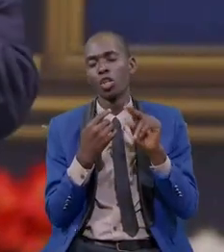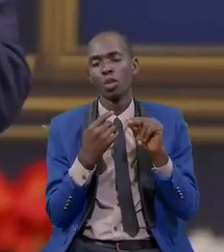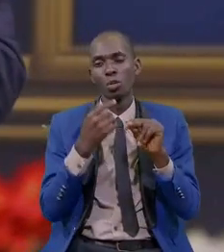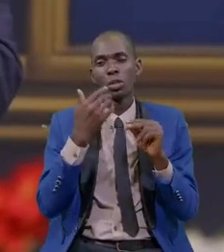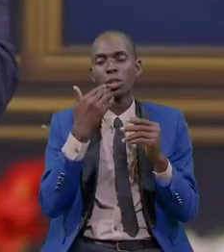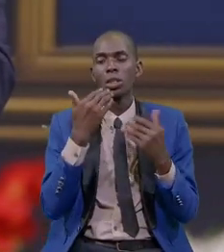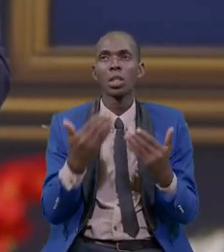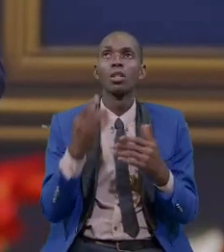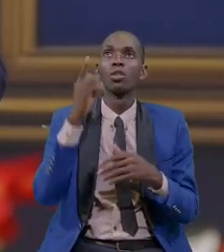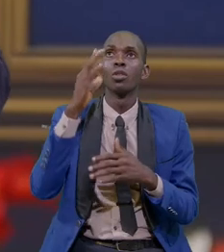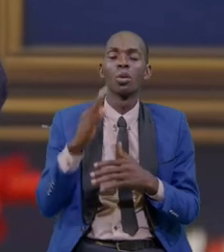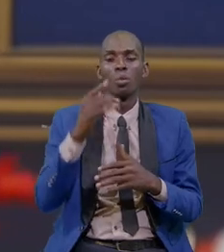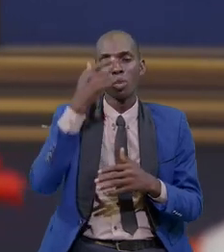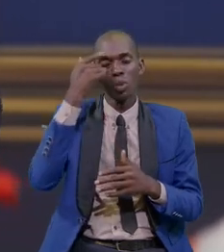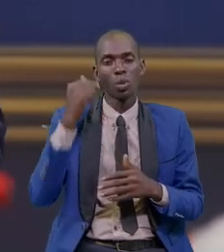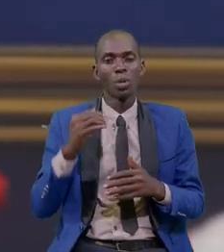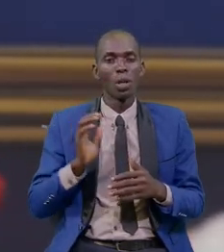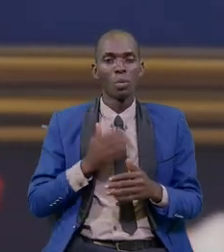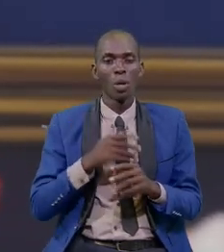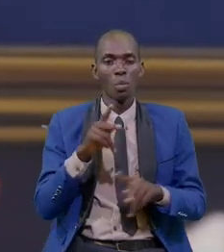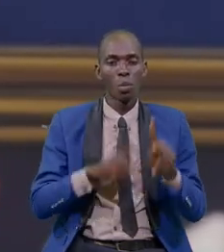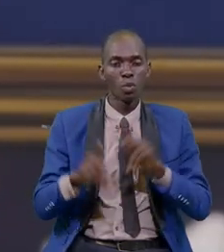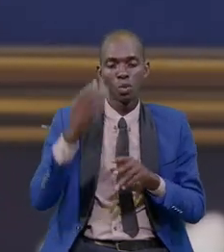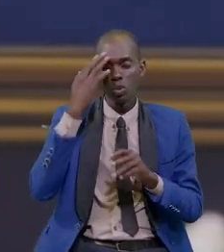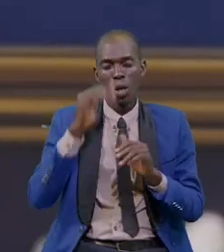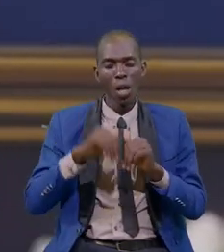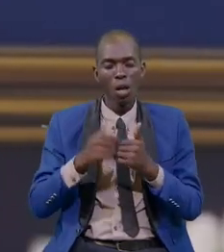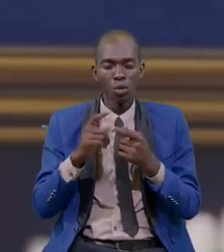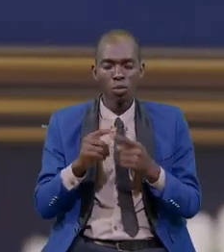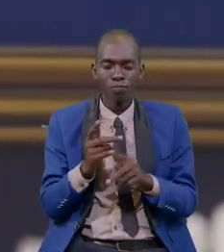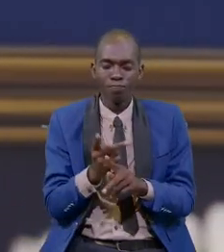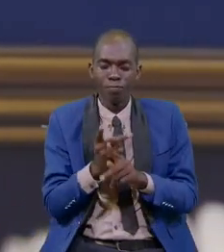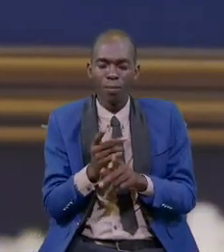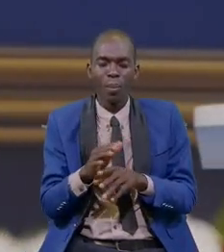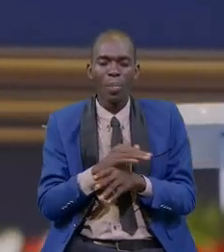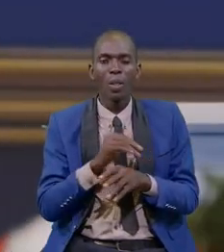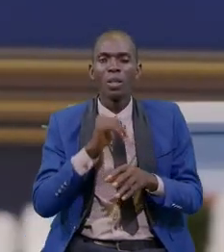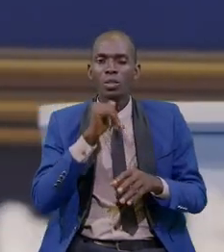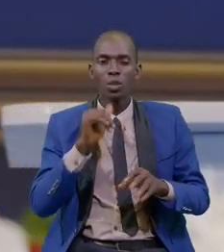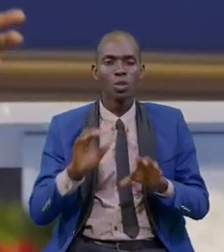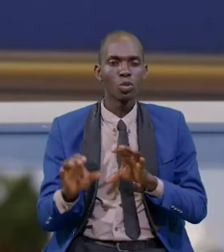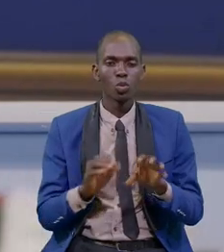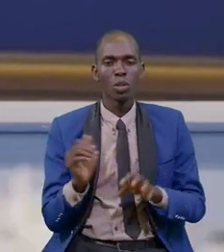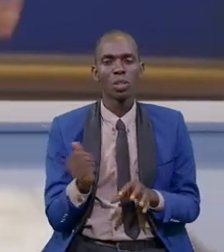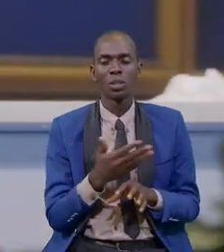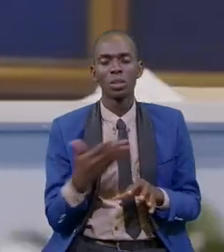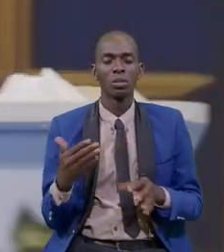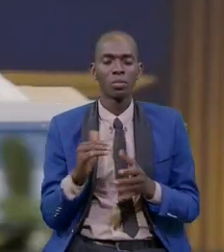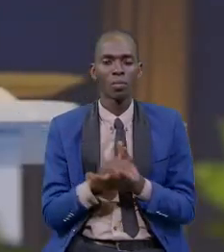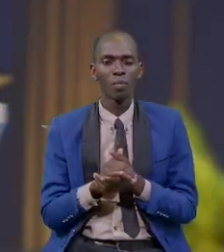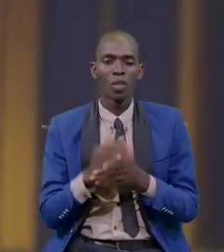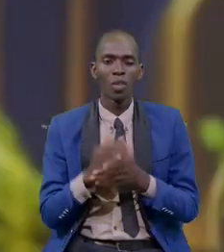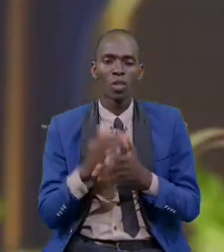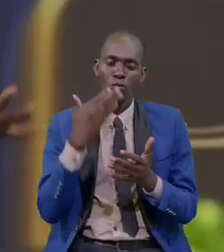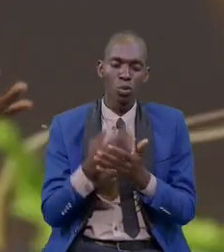pas... Ils se préservent eux-mêmes. Ils ne tombent jamais dans des problèmes qui vont les amener en prison. Très bon pour vous. Très bon pour vous.